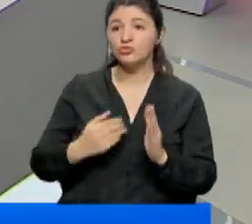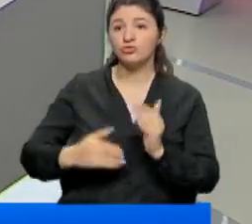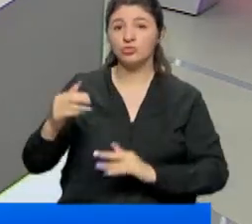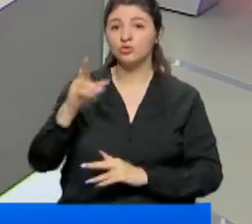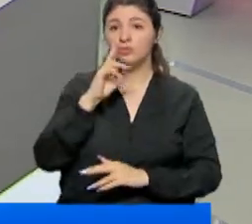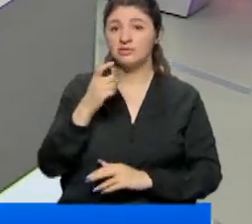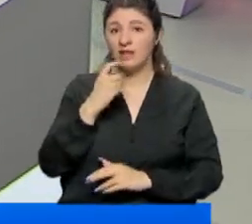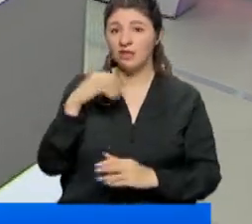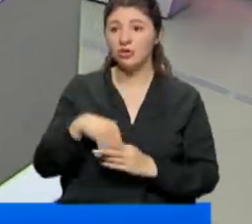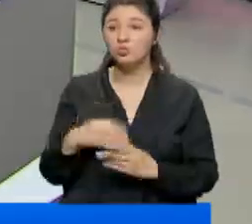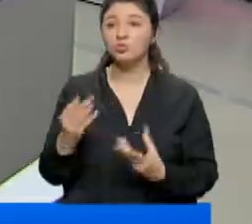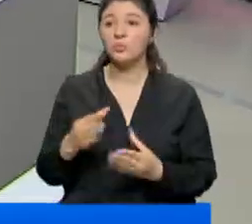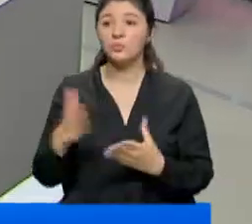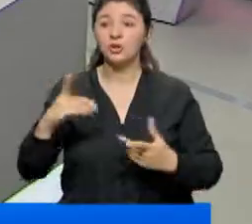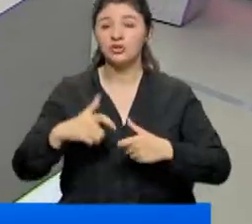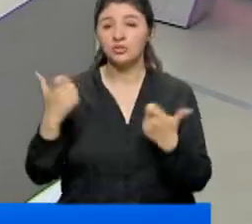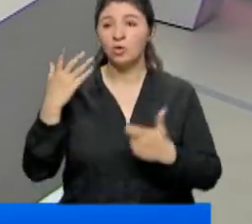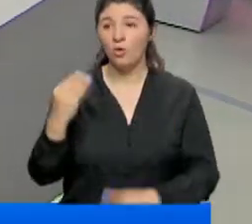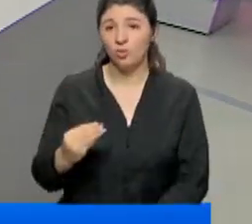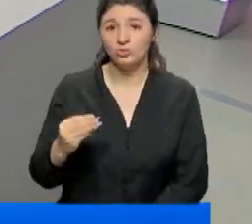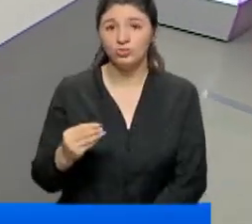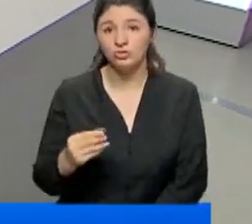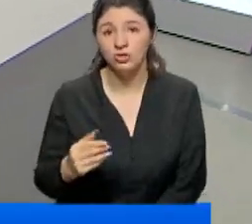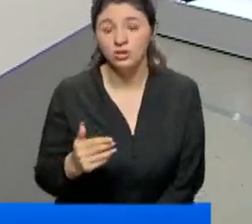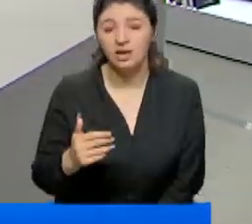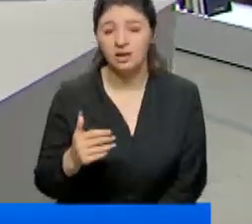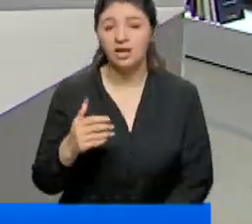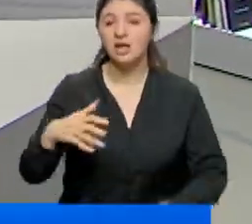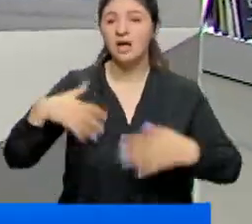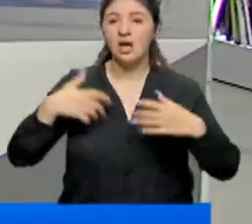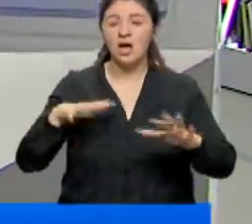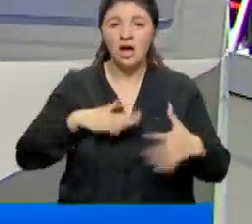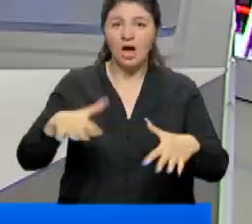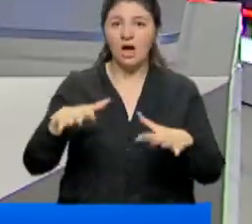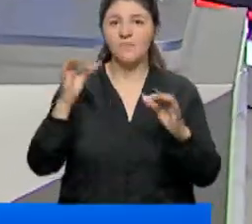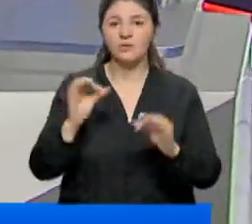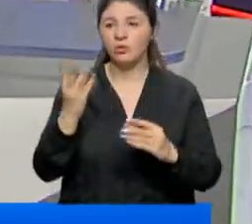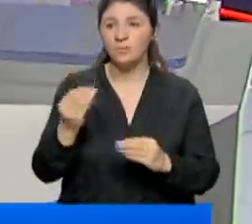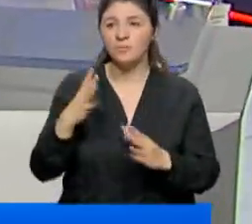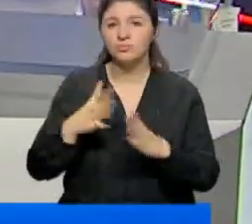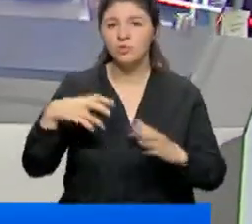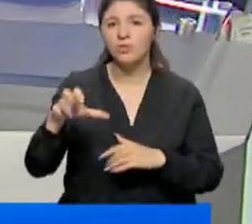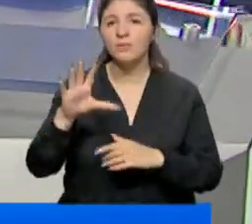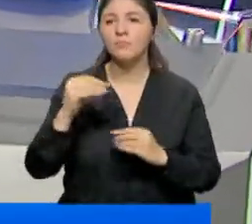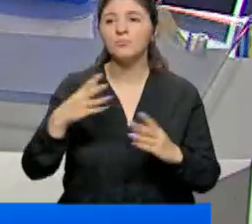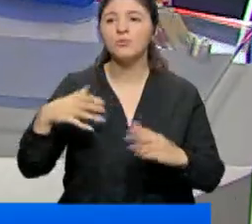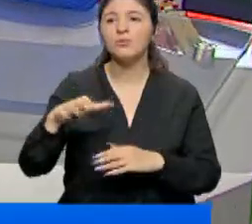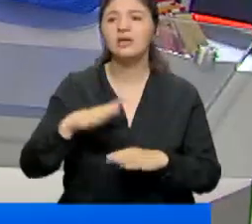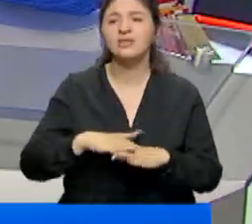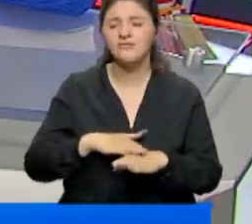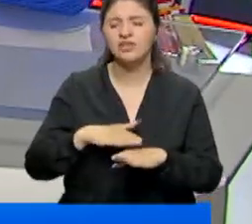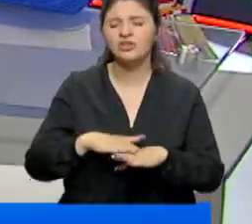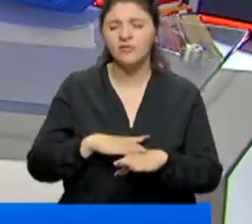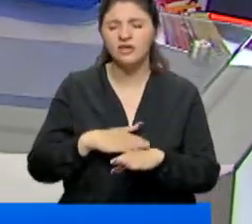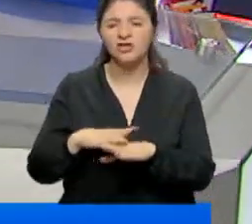artıyor son senelerde Çünkü çok büyük gelişmeler oldu tedavide ataklarla gidebiliyor büyük çoğunluğunda ama bir bölümünde de yavaş